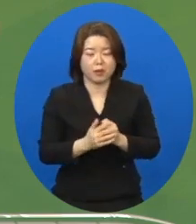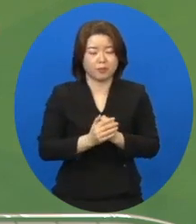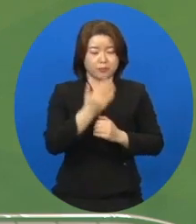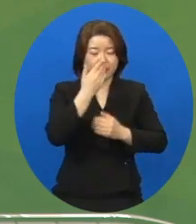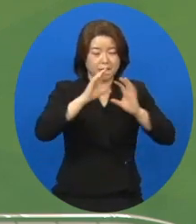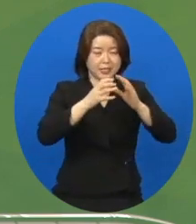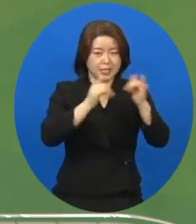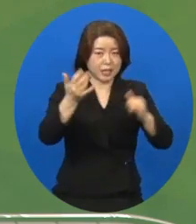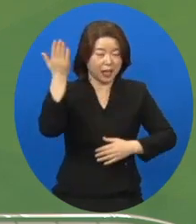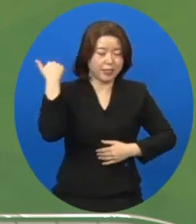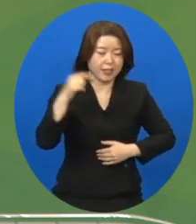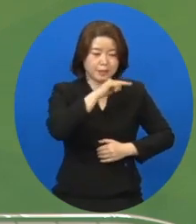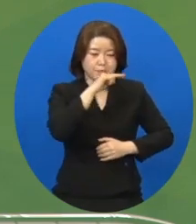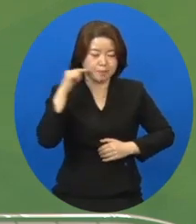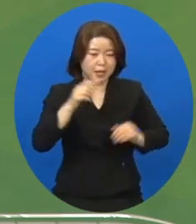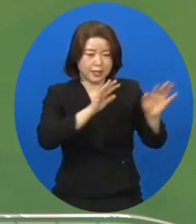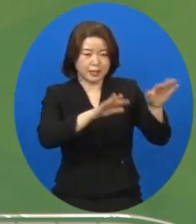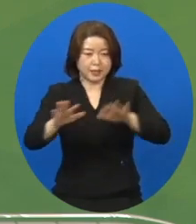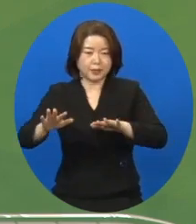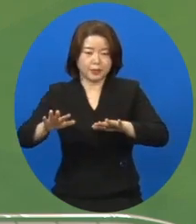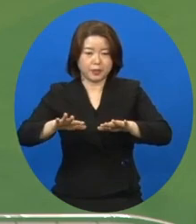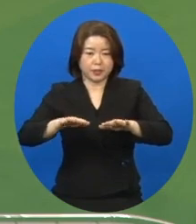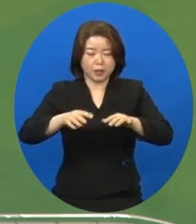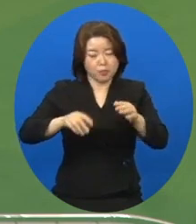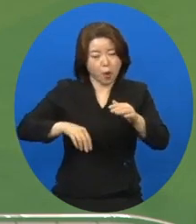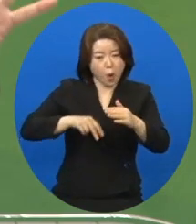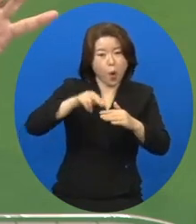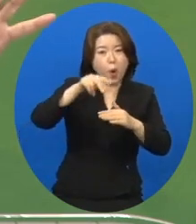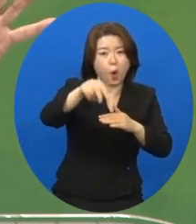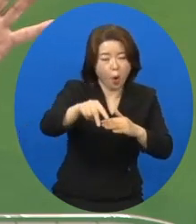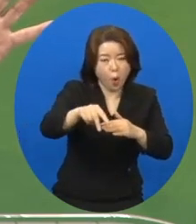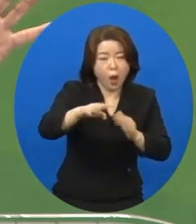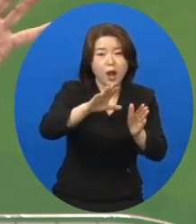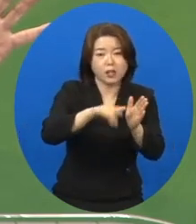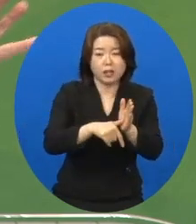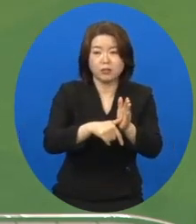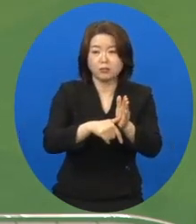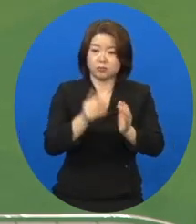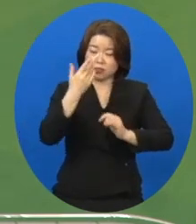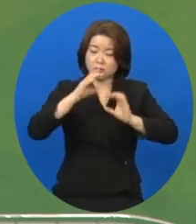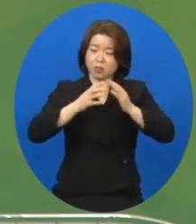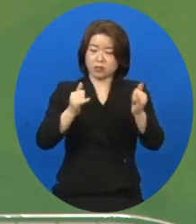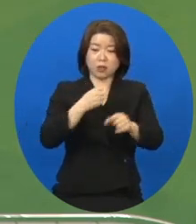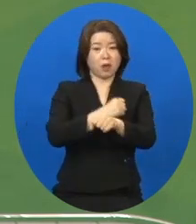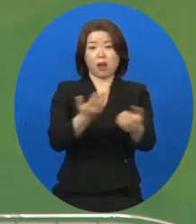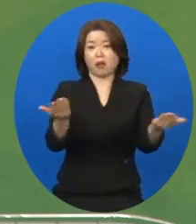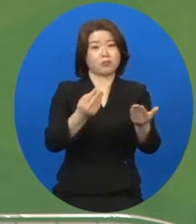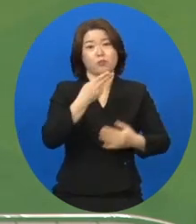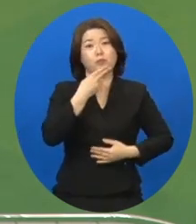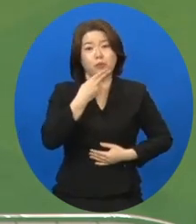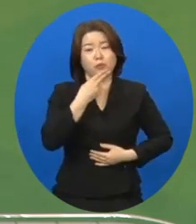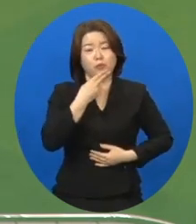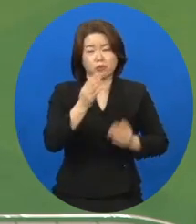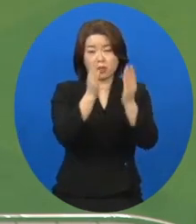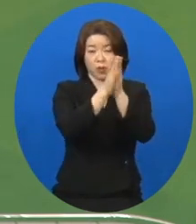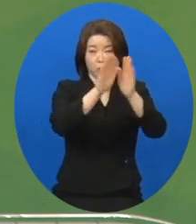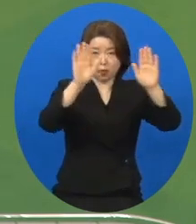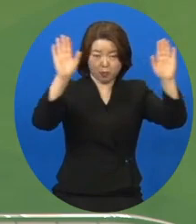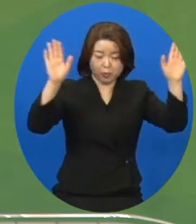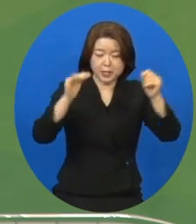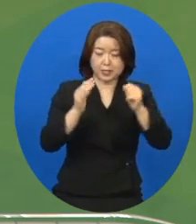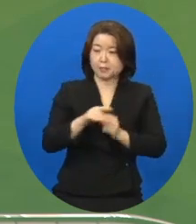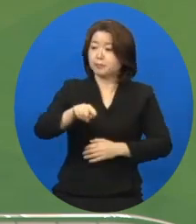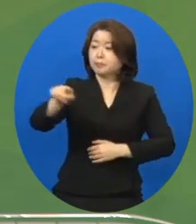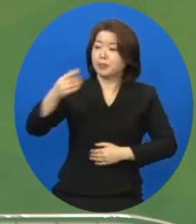때 그때는 이스라엘 백성이 할 일이 아무것도 없었습니다. 모세가 이스라엘 백성들에게 이렇게